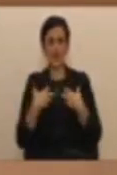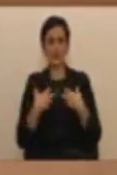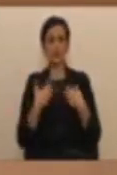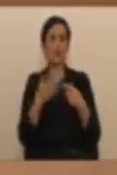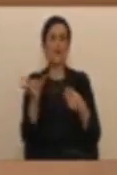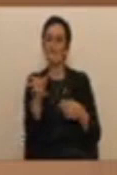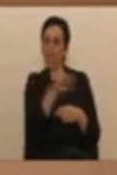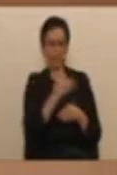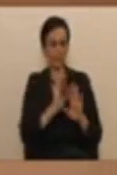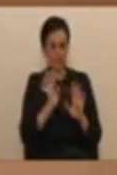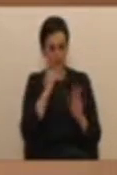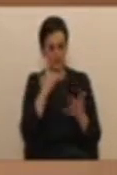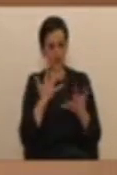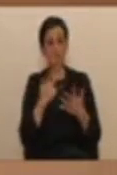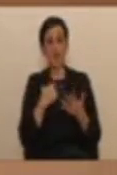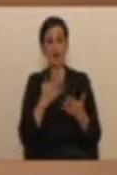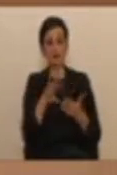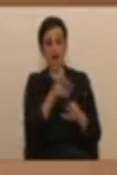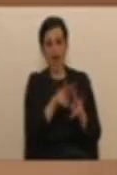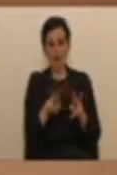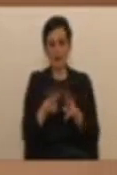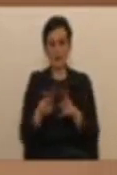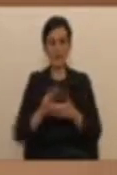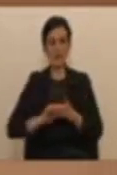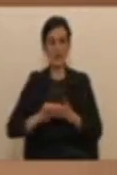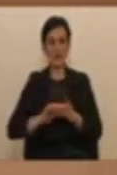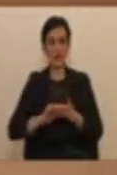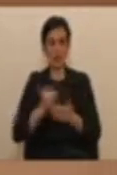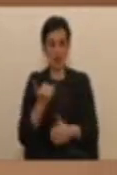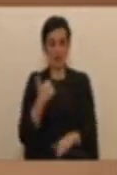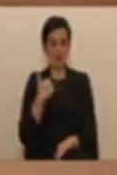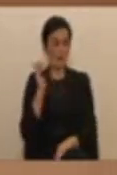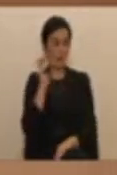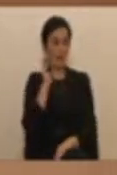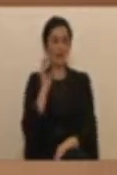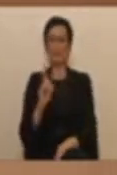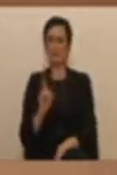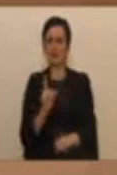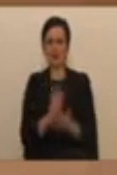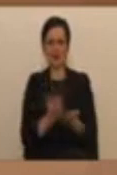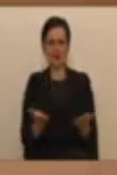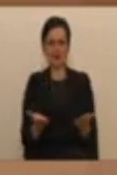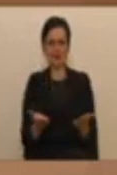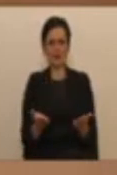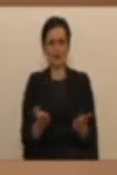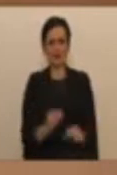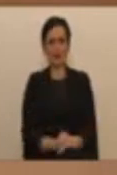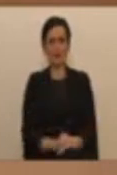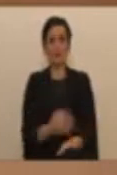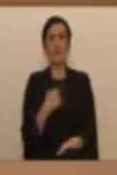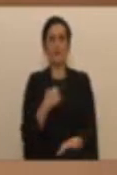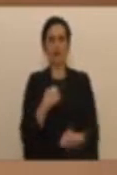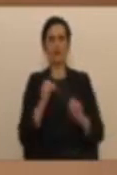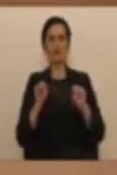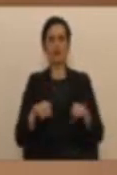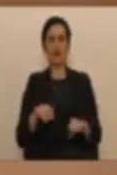ცხადია, მაგრამ ამას იმეორებთ. ახლაც მოვისმინეთ. რა ხდება? მე შეიძლება